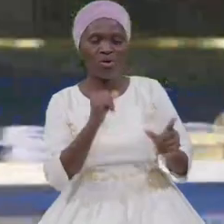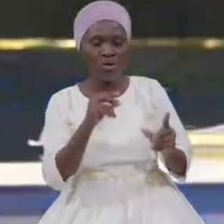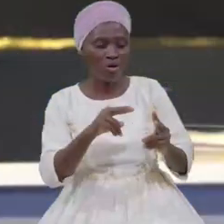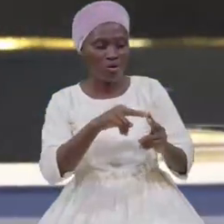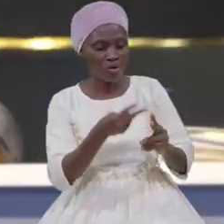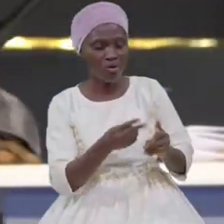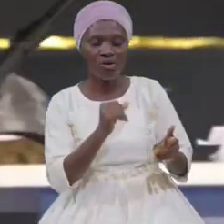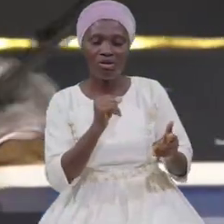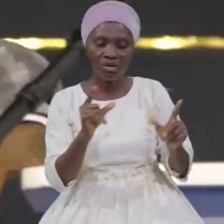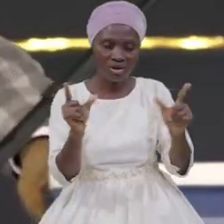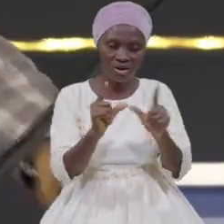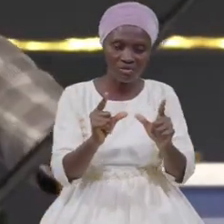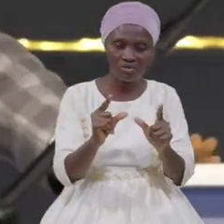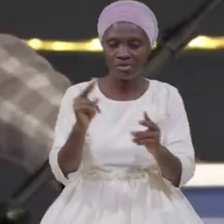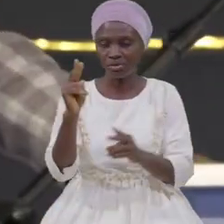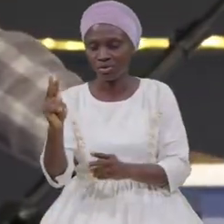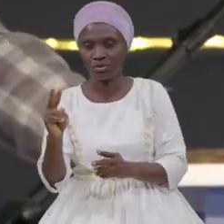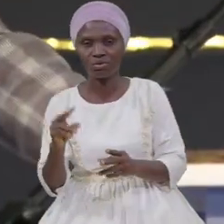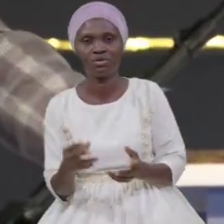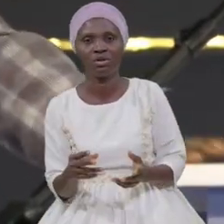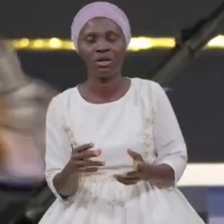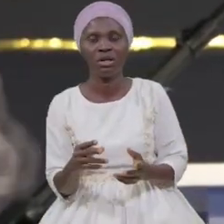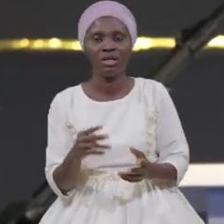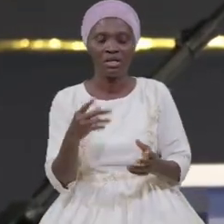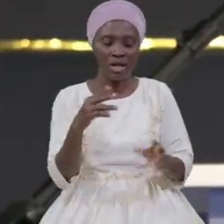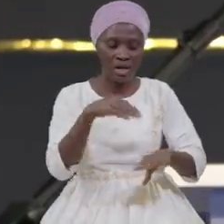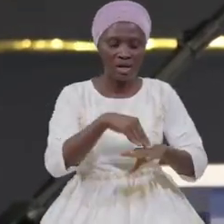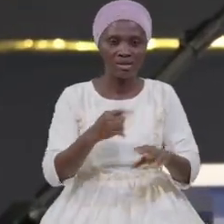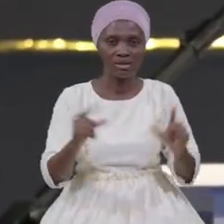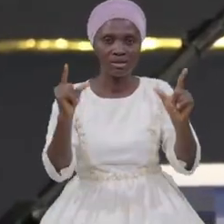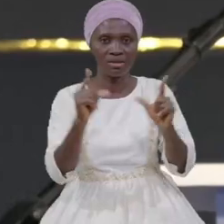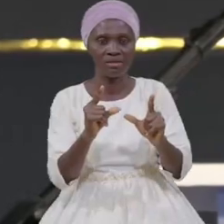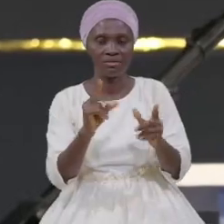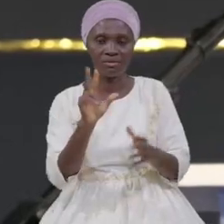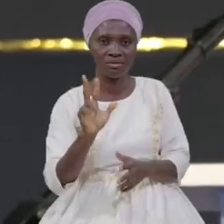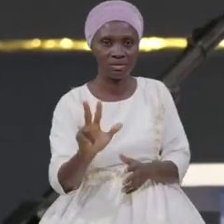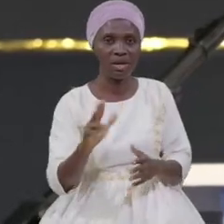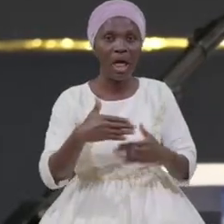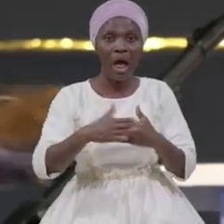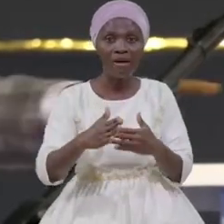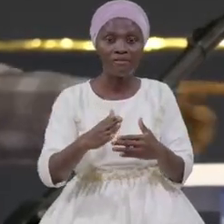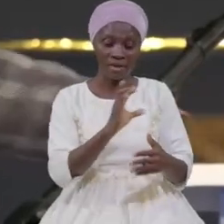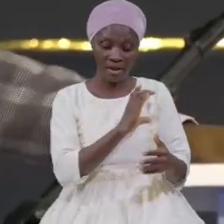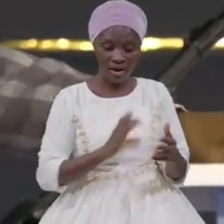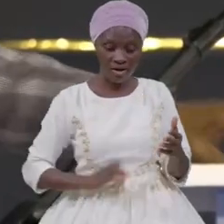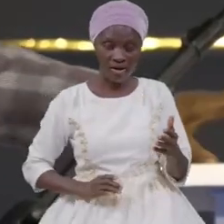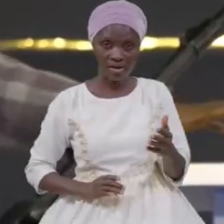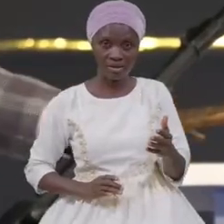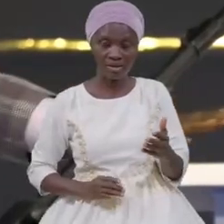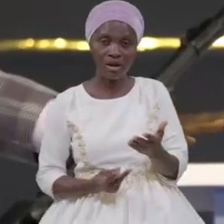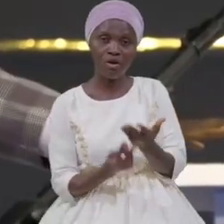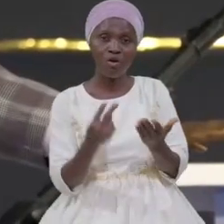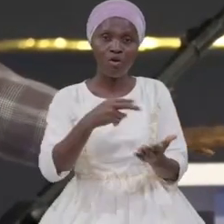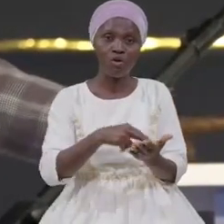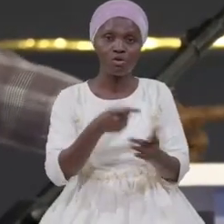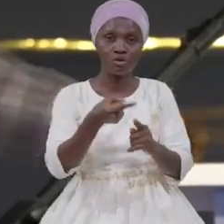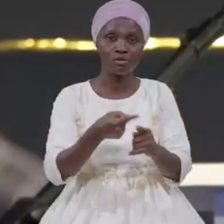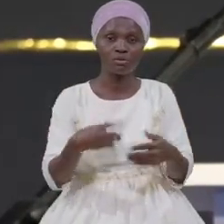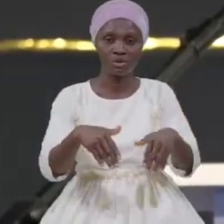catégorie. Après que Christ ait ressuscité des morts, nous ne pouvons pas vivre